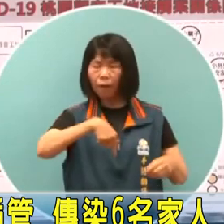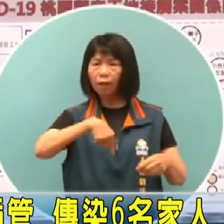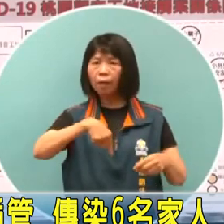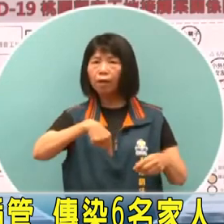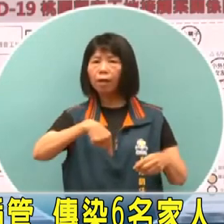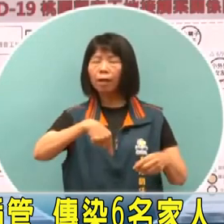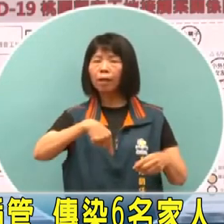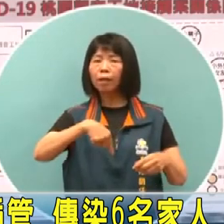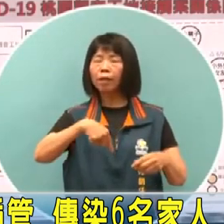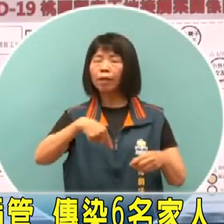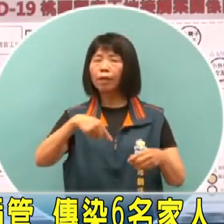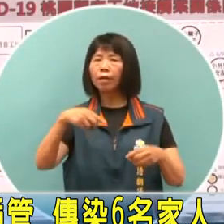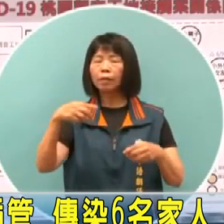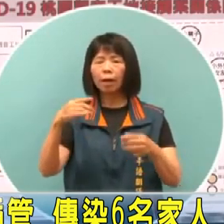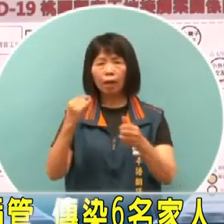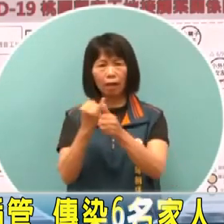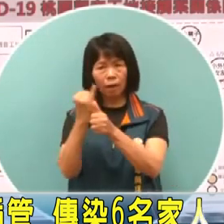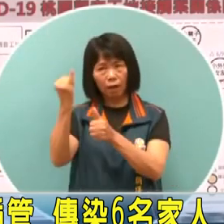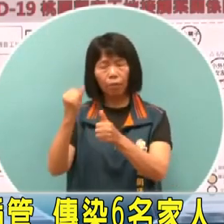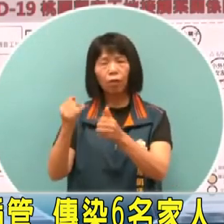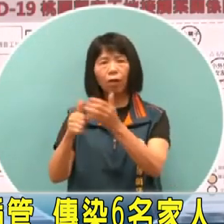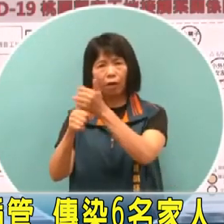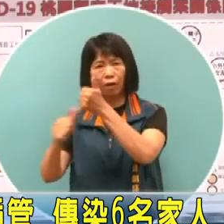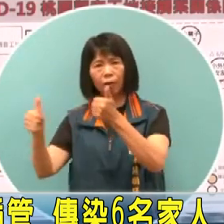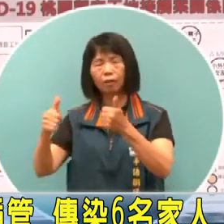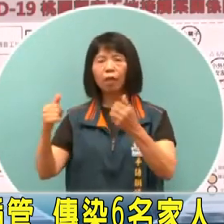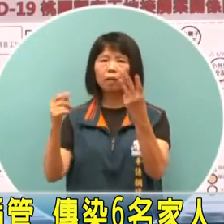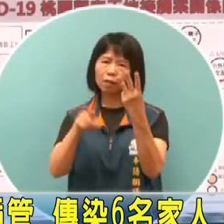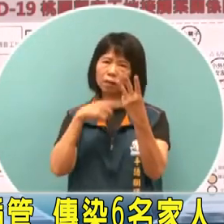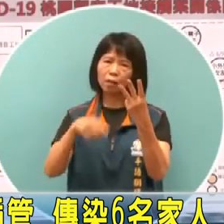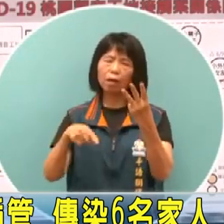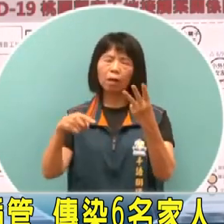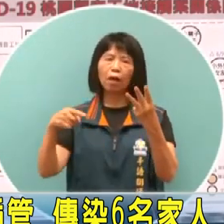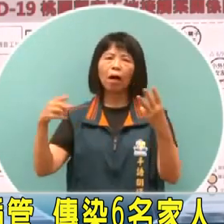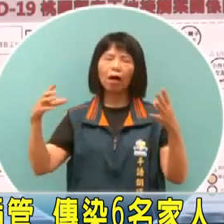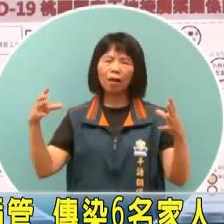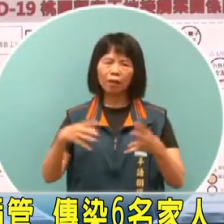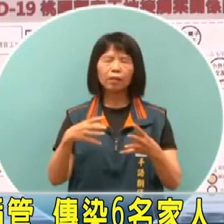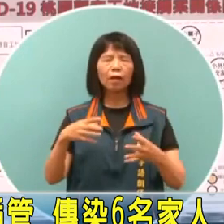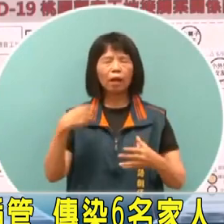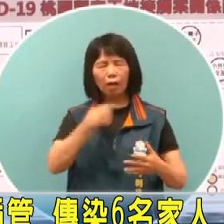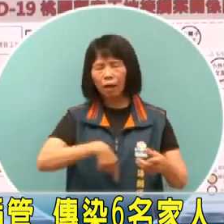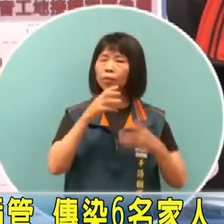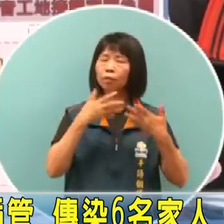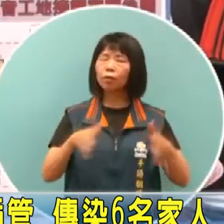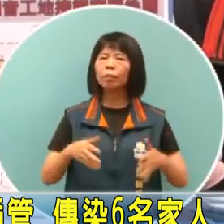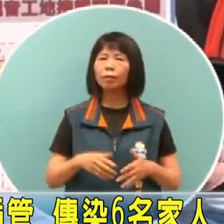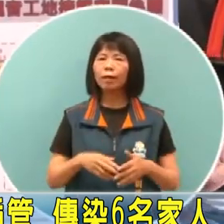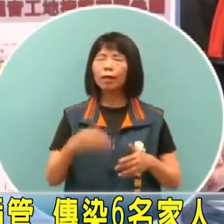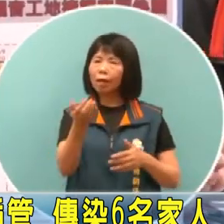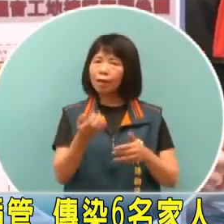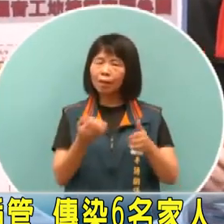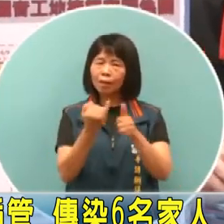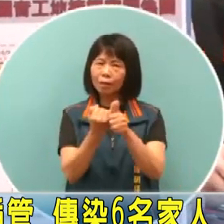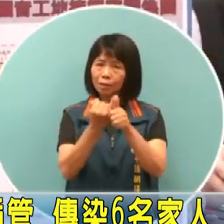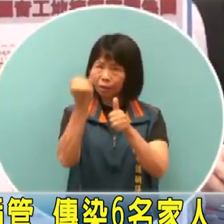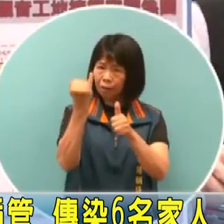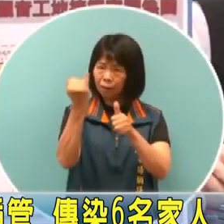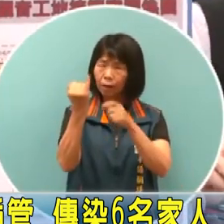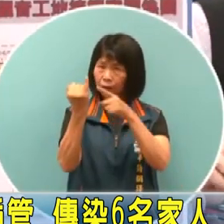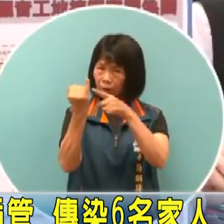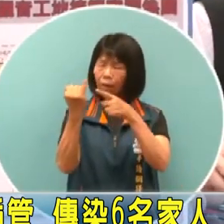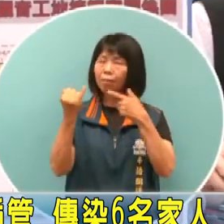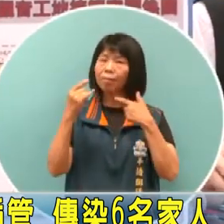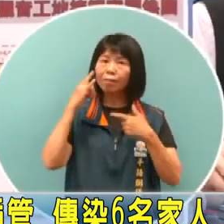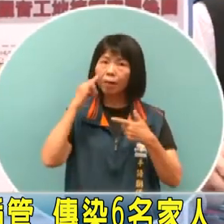确诊，协助照顾父亲的妹妹也染疫，妹妹的媳妇同样也在9号确诊。 老大人哈，那他本